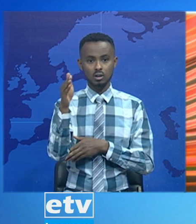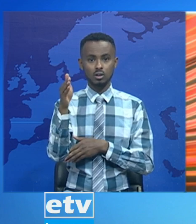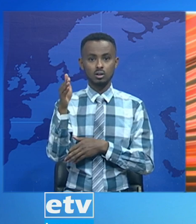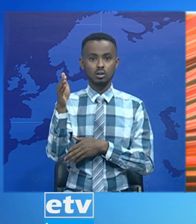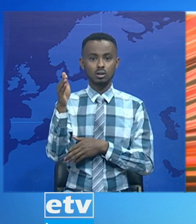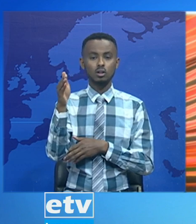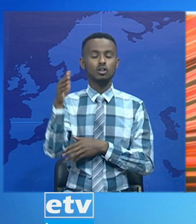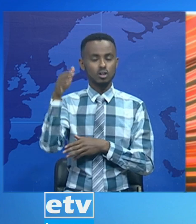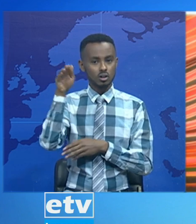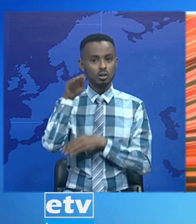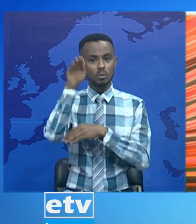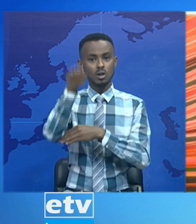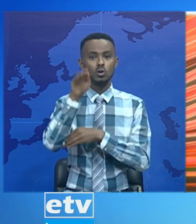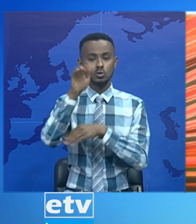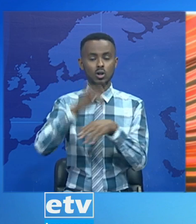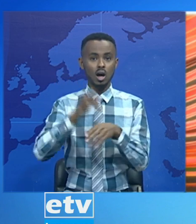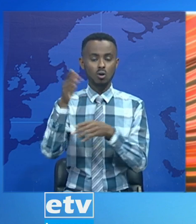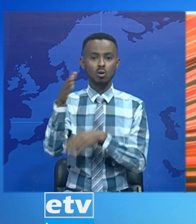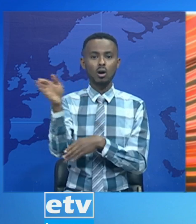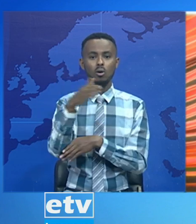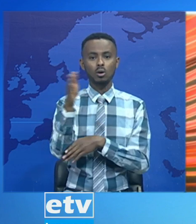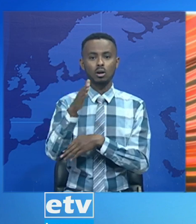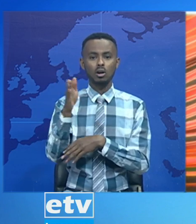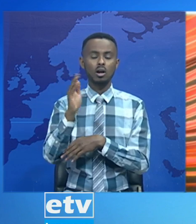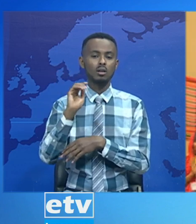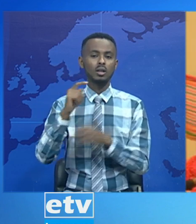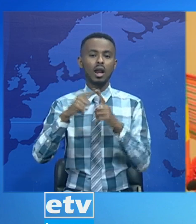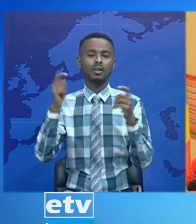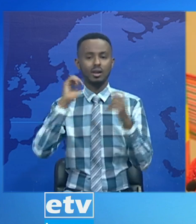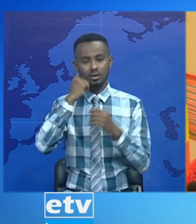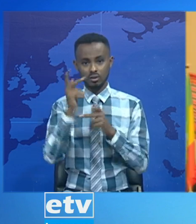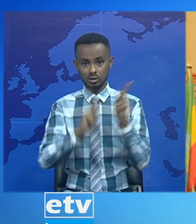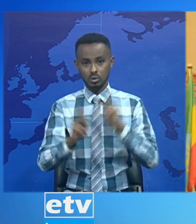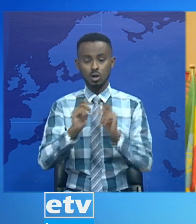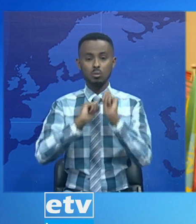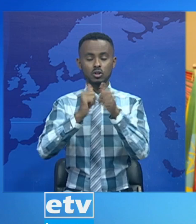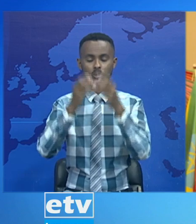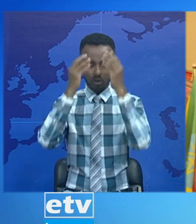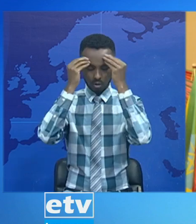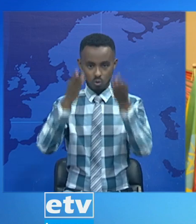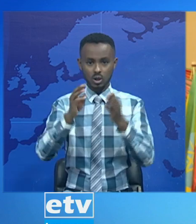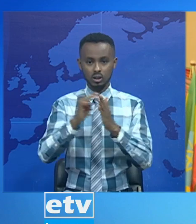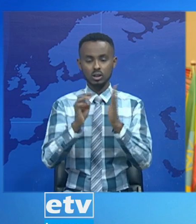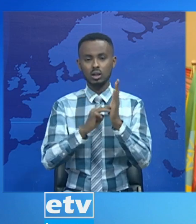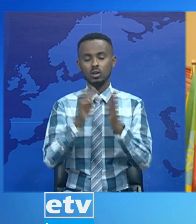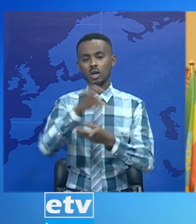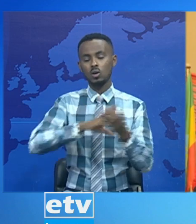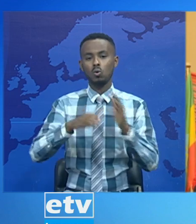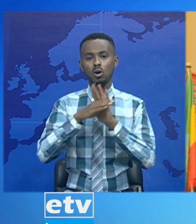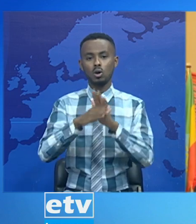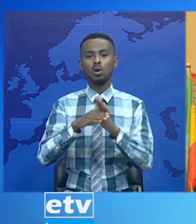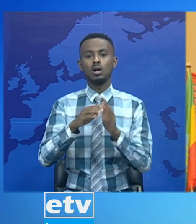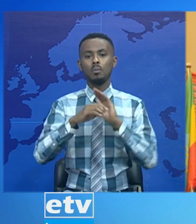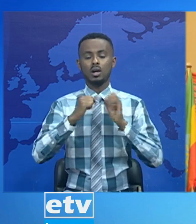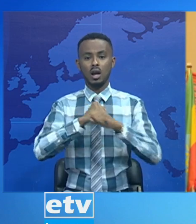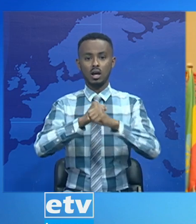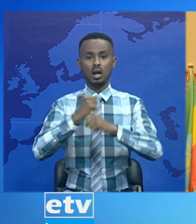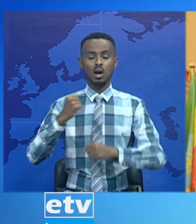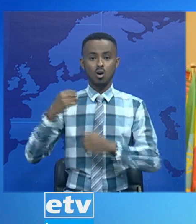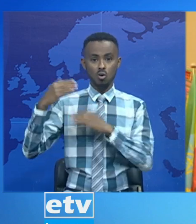ግመሎቹን እያውለበለበ ባዕዳንን ያሳፈረ ህዝብ ነው። በሽልማትና እውቅና ስነ ስርዓቱ ላይ ክልሉን ወክለው ከመከላከያ